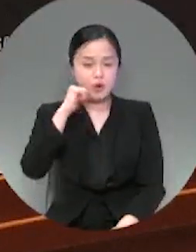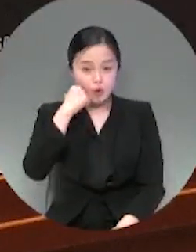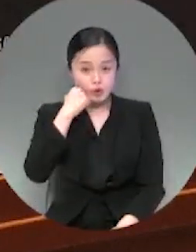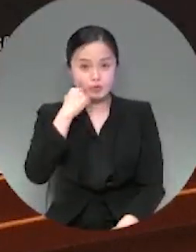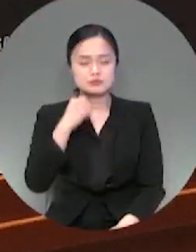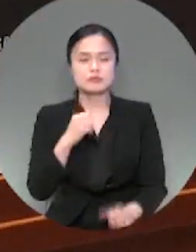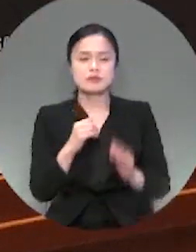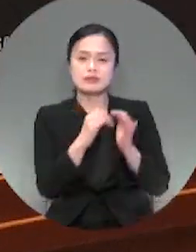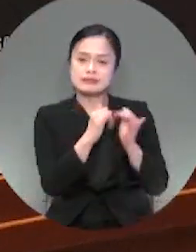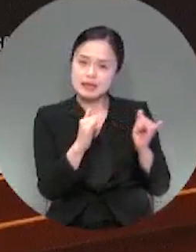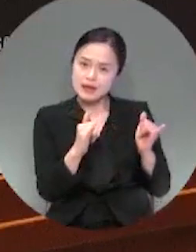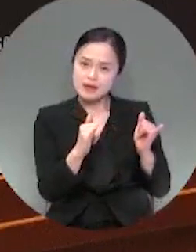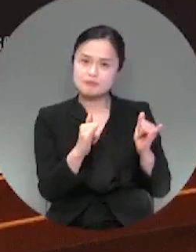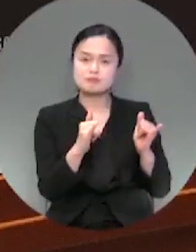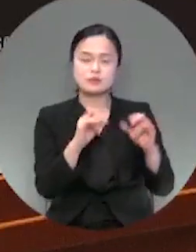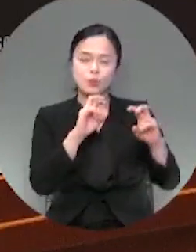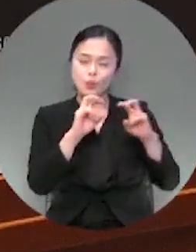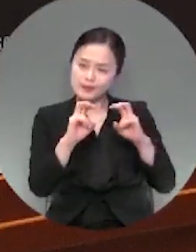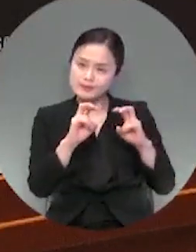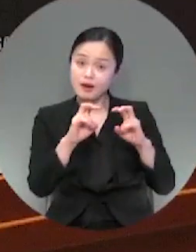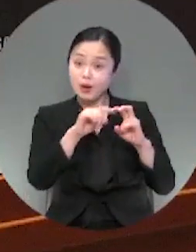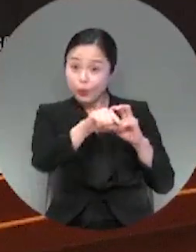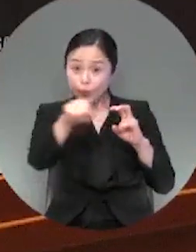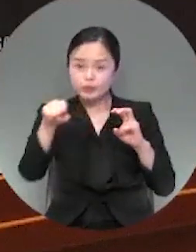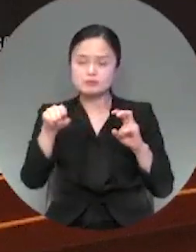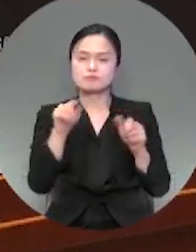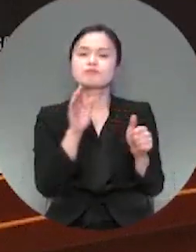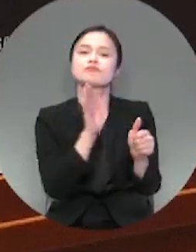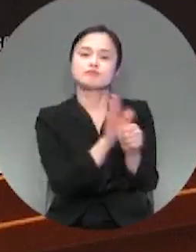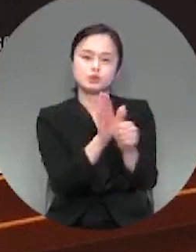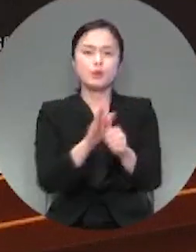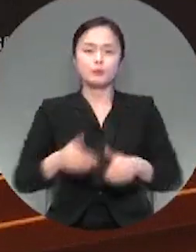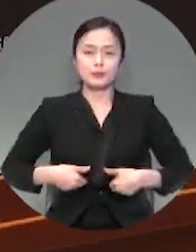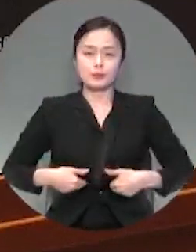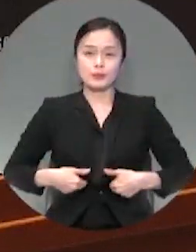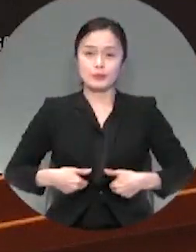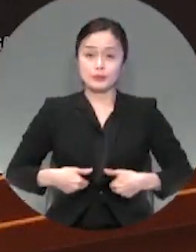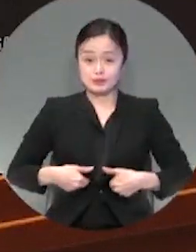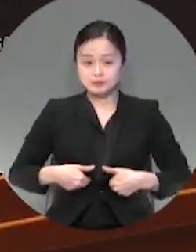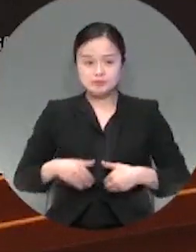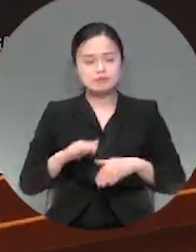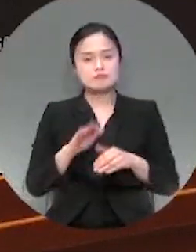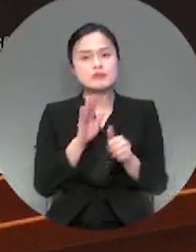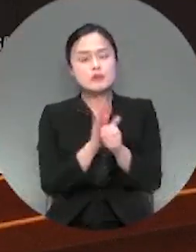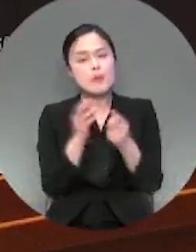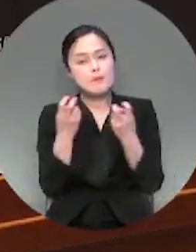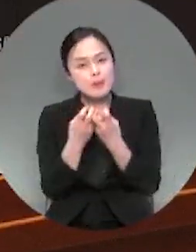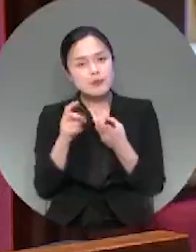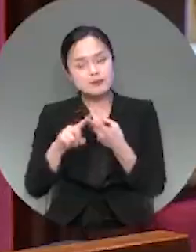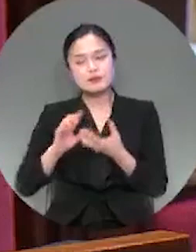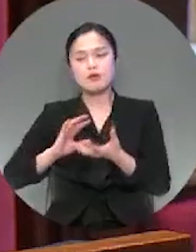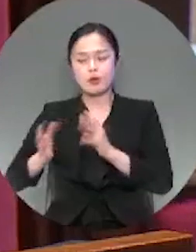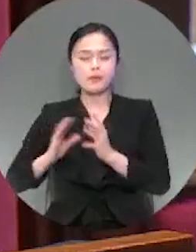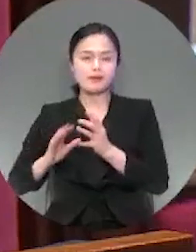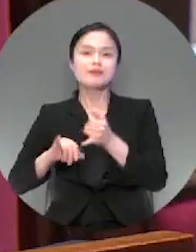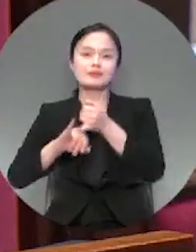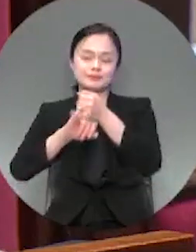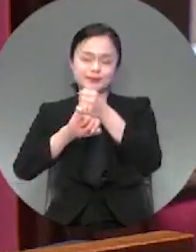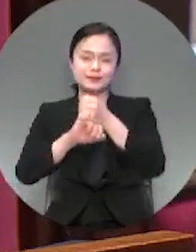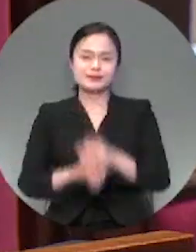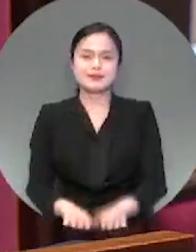협의의 여지가 있어서, 그거는 같이 나중에 협의할 때, 협의하도록 그렇게 하겠습니다. 예, 내일부터 구체적으로 논의되는